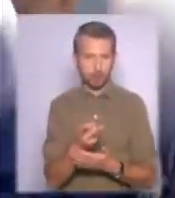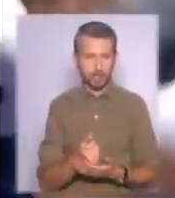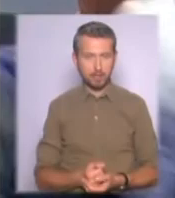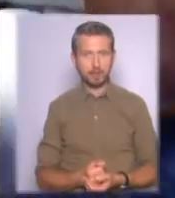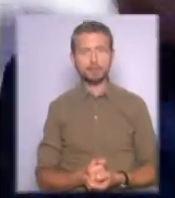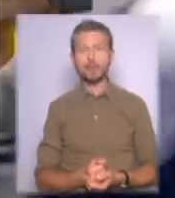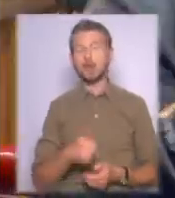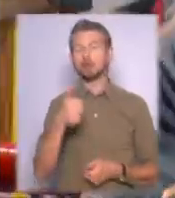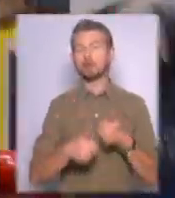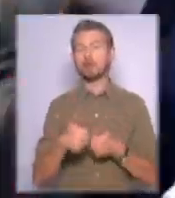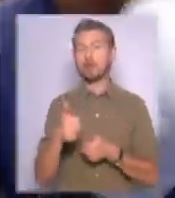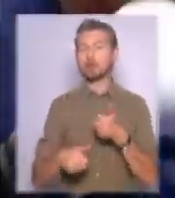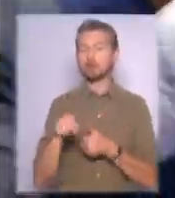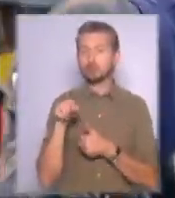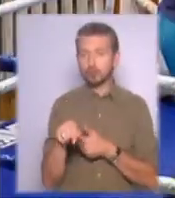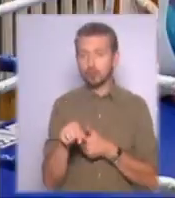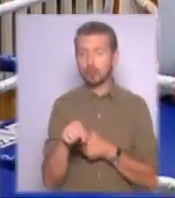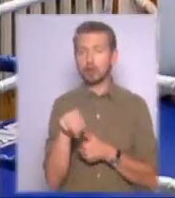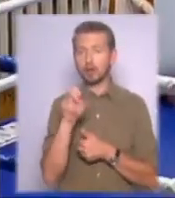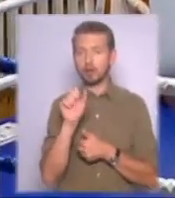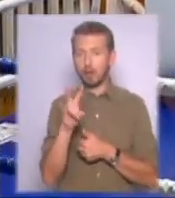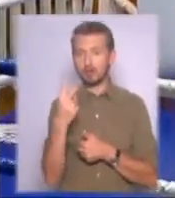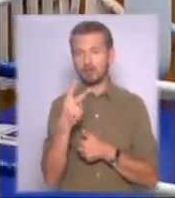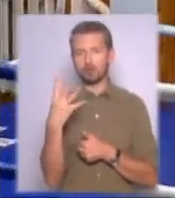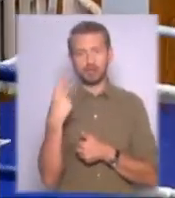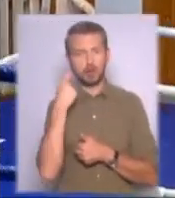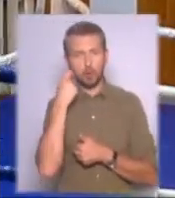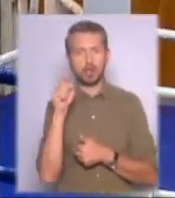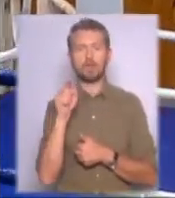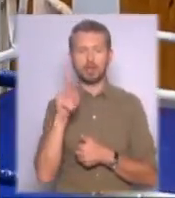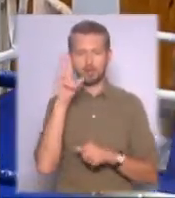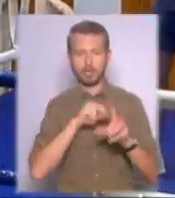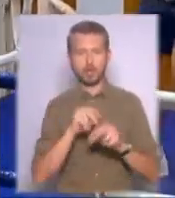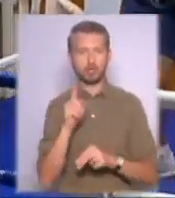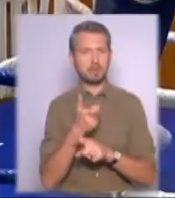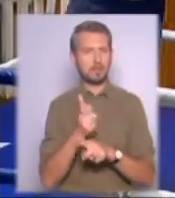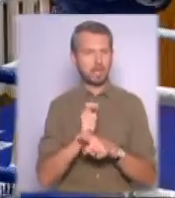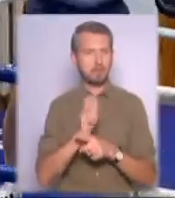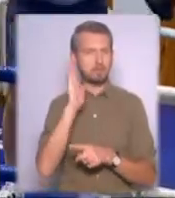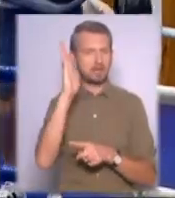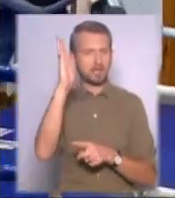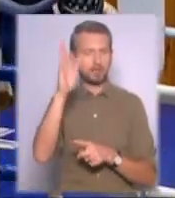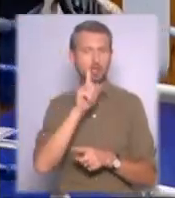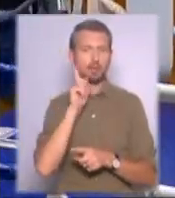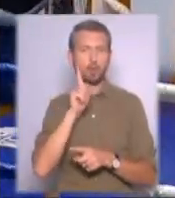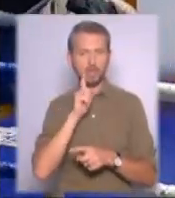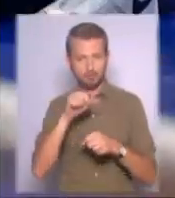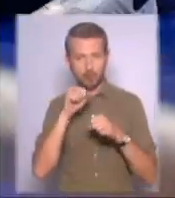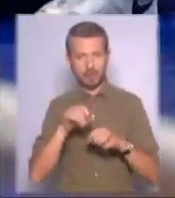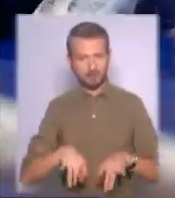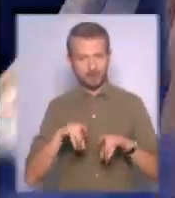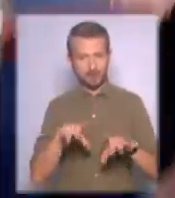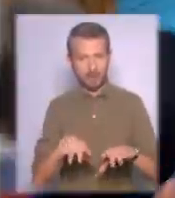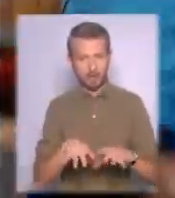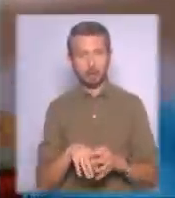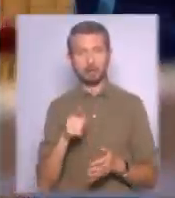Супернику Максима Бурсака Заку Дану 24 роки. Він вважається одним з найперспективніших молодих боксерів Австралії. В